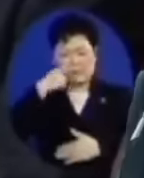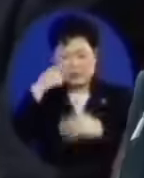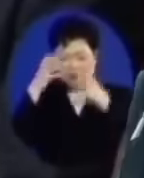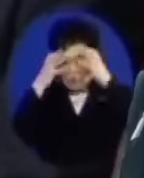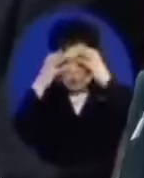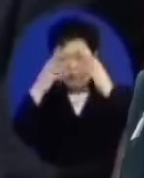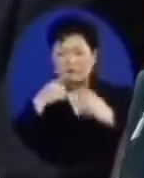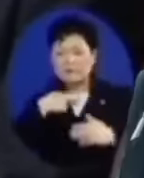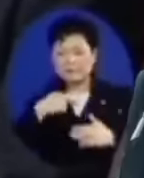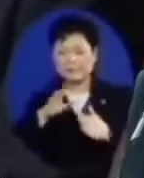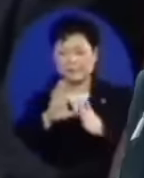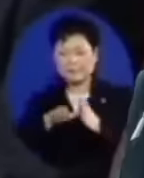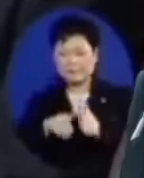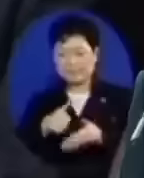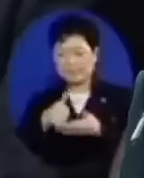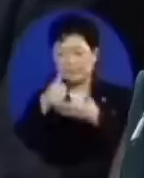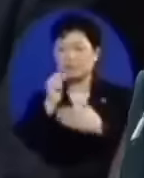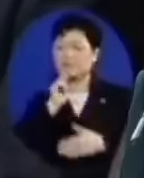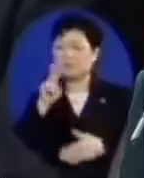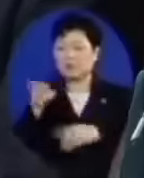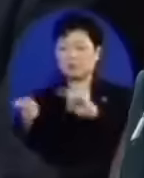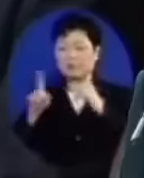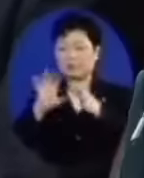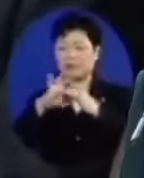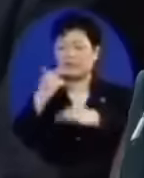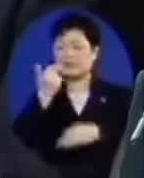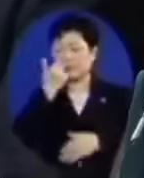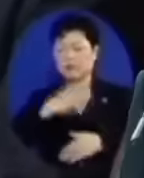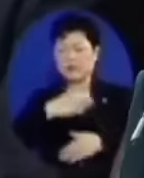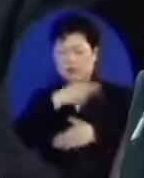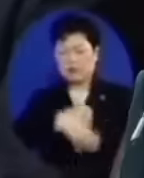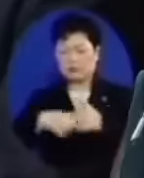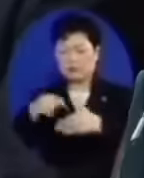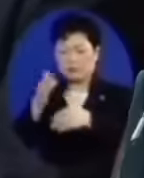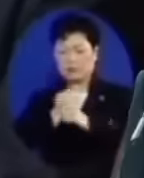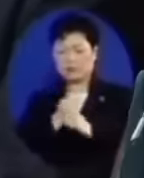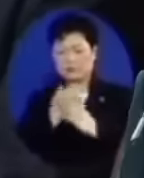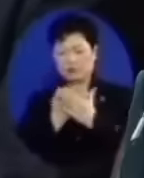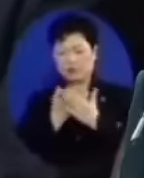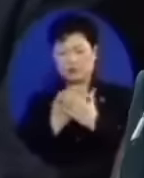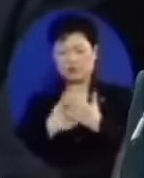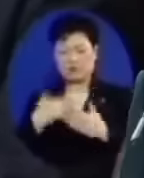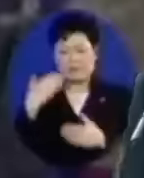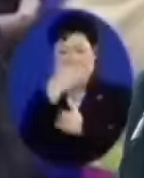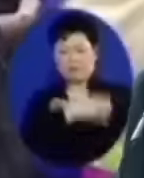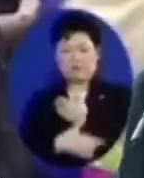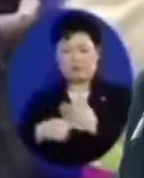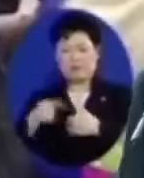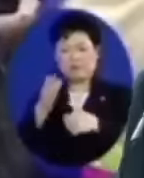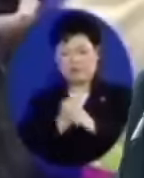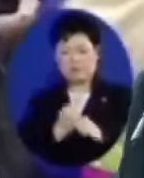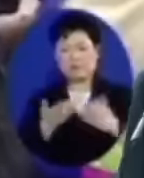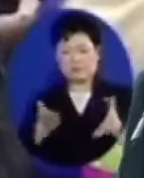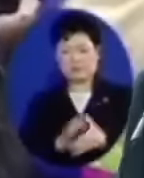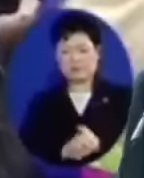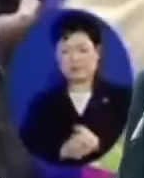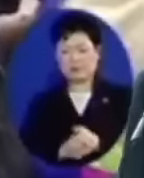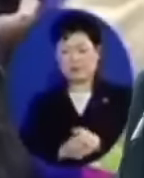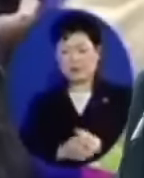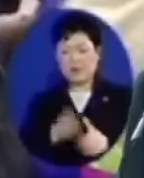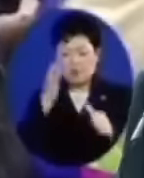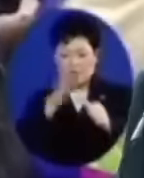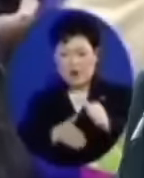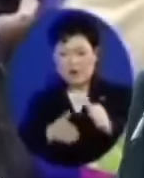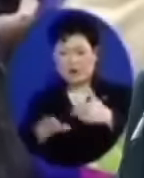당할 때 주님이여 부활의 생명으로 내 육체를 붙들어 주시옵소서 하면 우리 육체를 붙들어 주는 것입니다. 구하라 주실